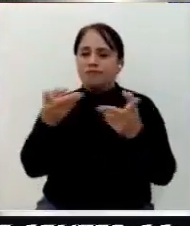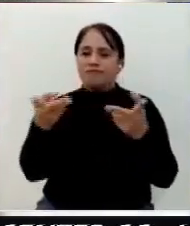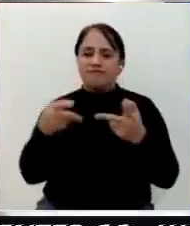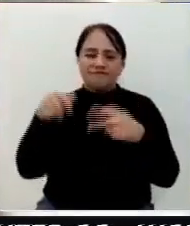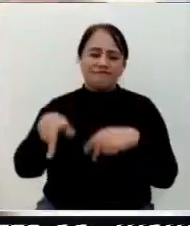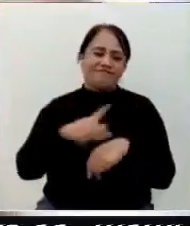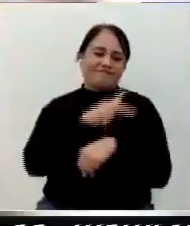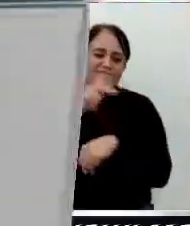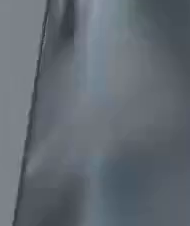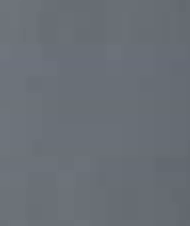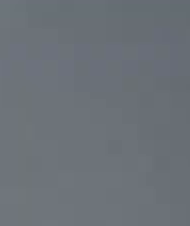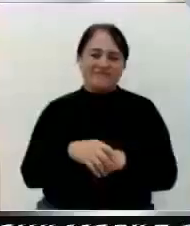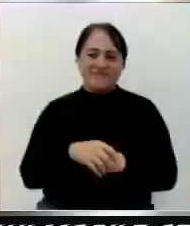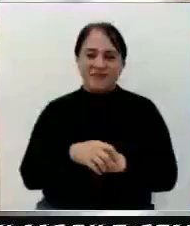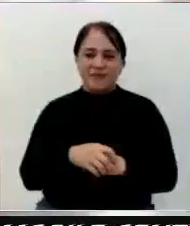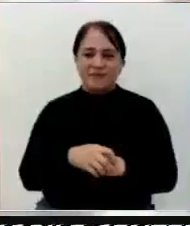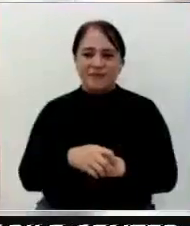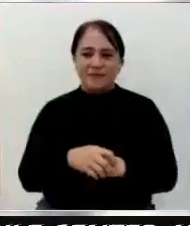ni